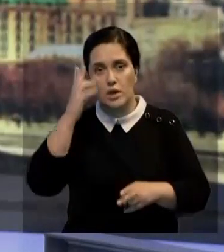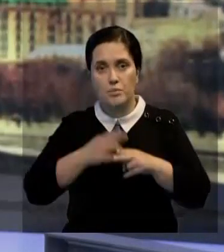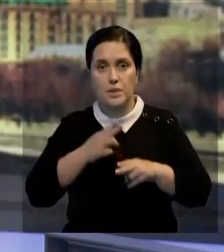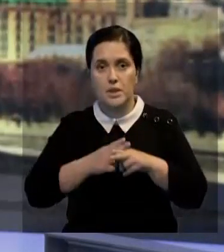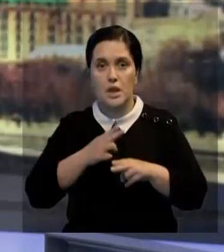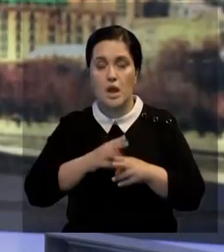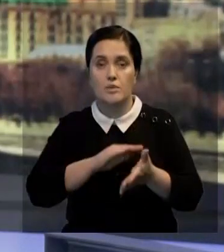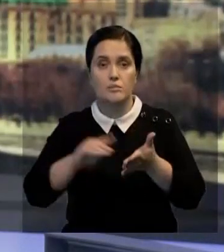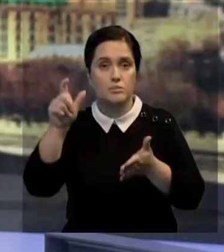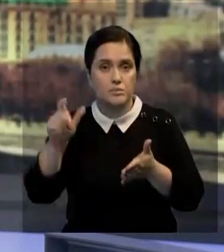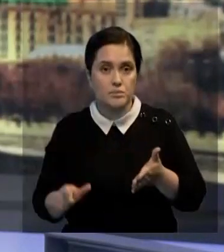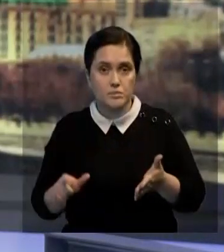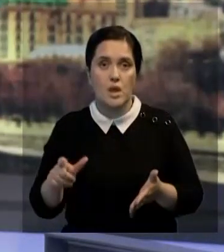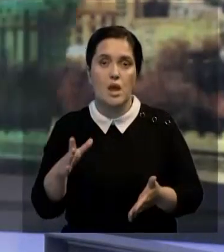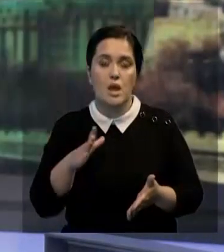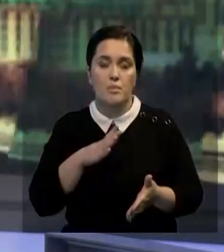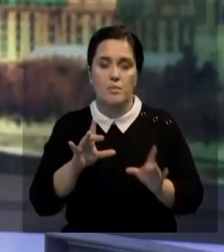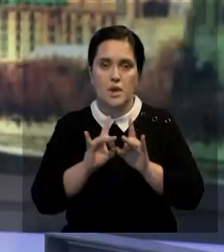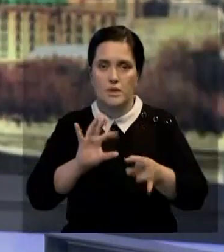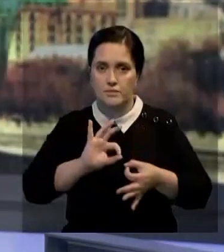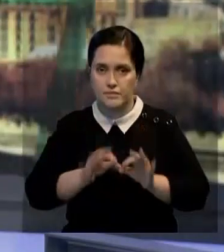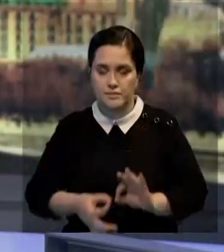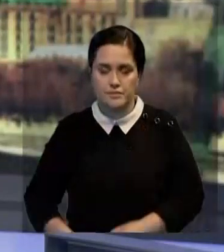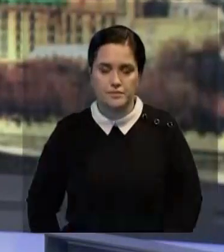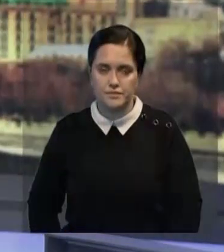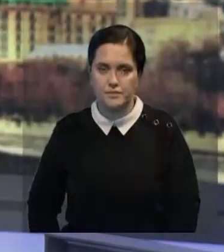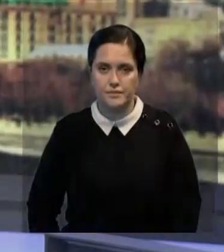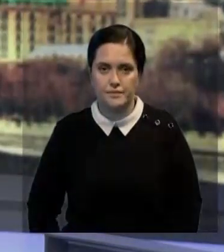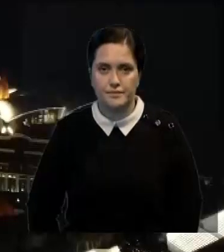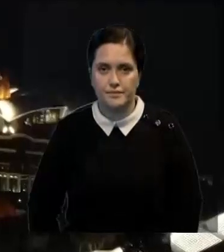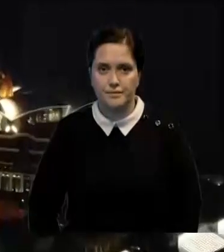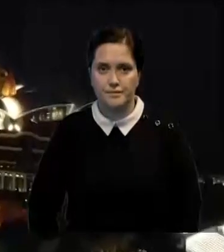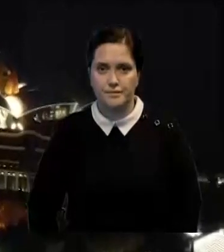Мантаева ознакомилась с потенциалом сотрудничества братских государств.